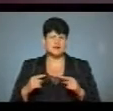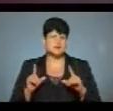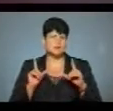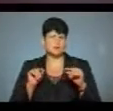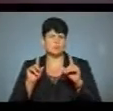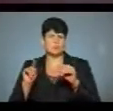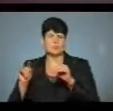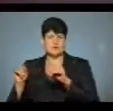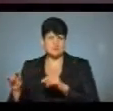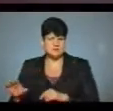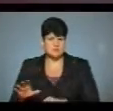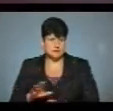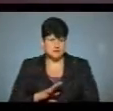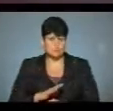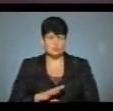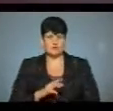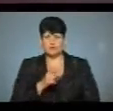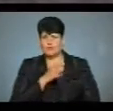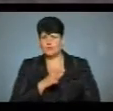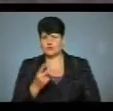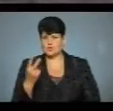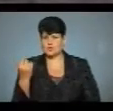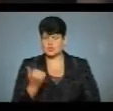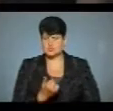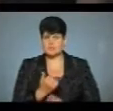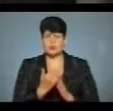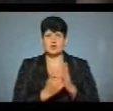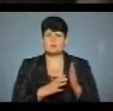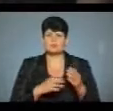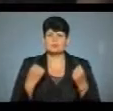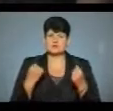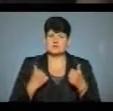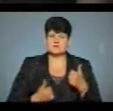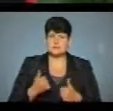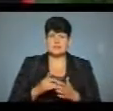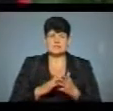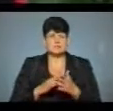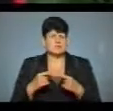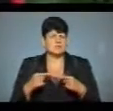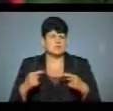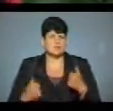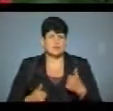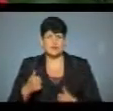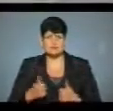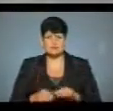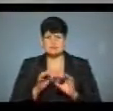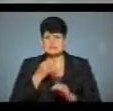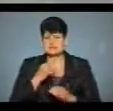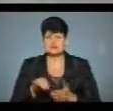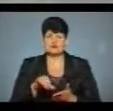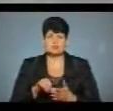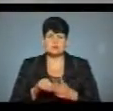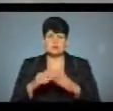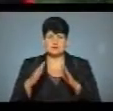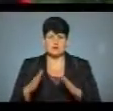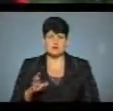поїздки відбувались впродовж 2 тижні. В програмі табору були спортивні змагання, екскурсії, різноманітні конкурси, розповів учасник табору